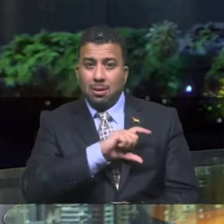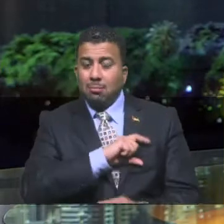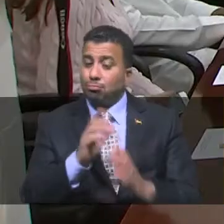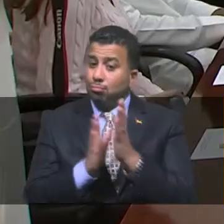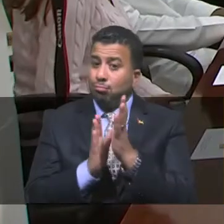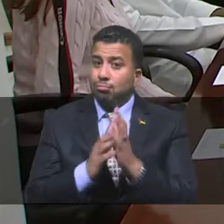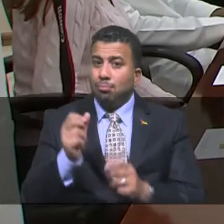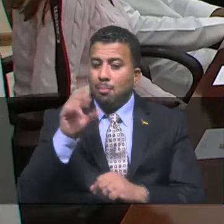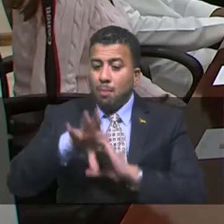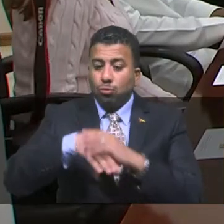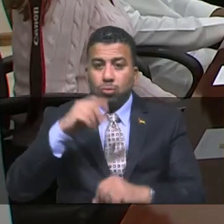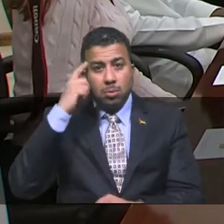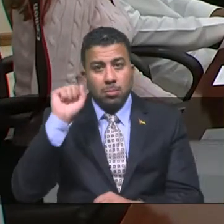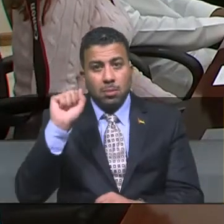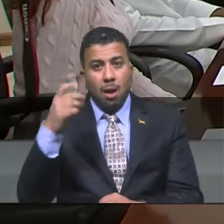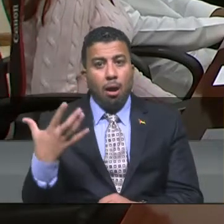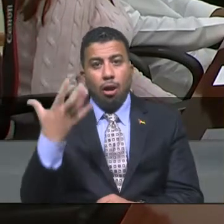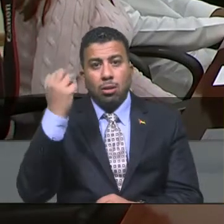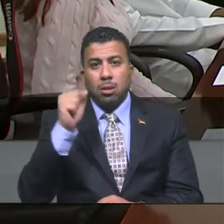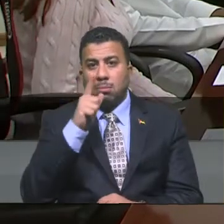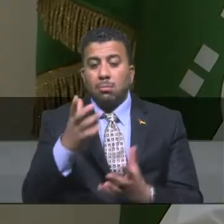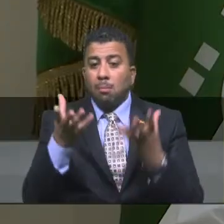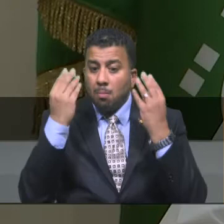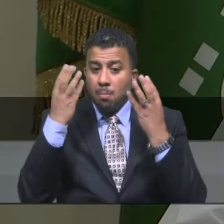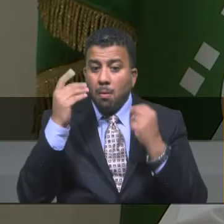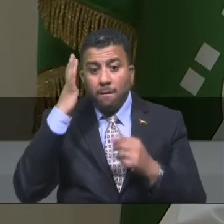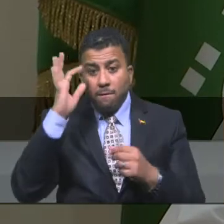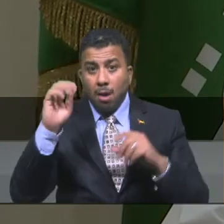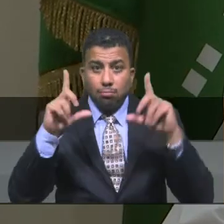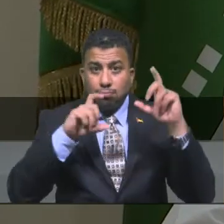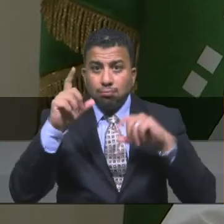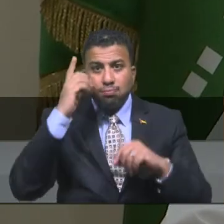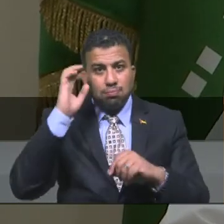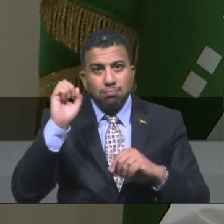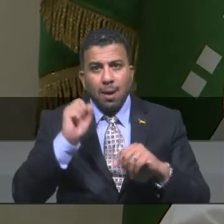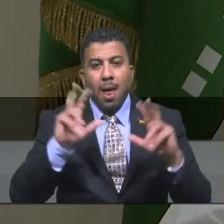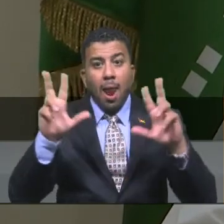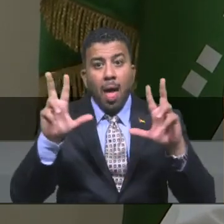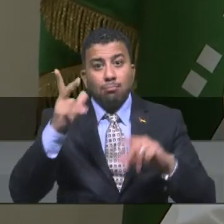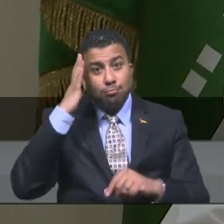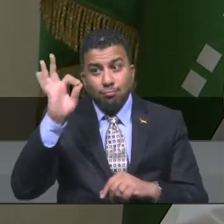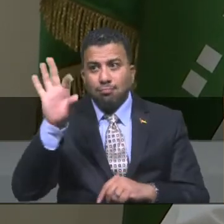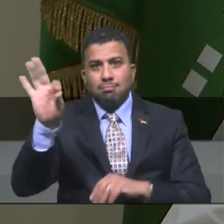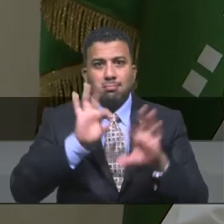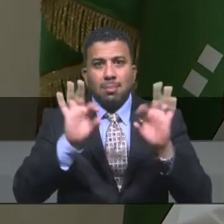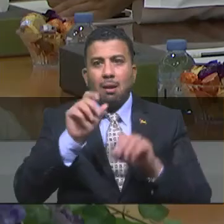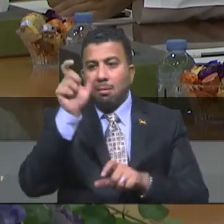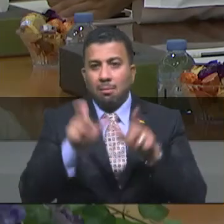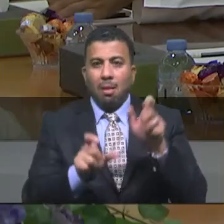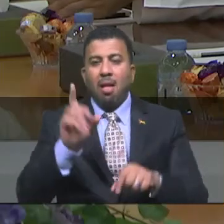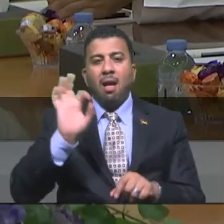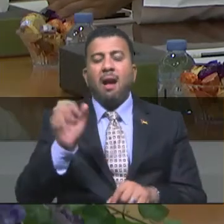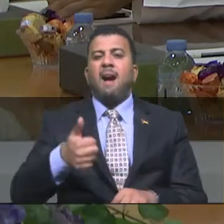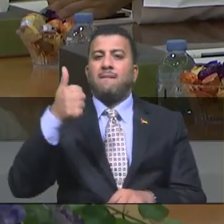على إنشاء مشاريعهم الخاصة والاستفادة من أصحاب المواهب في رفد القطاع الإعلامي بأفضل الكفاءات